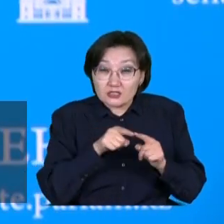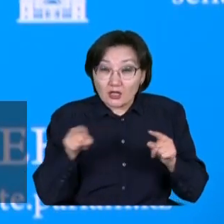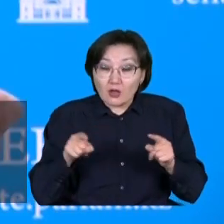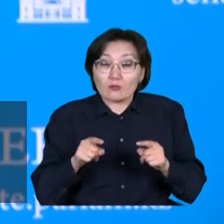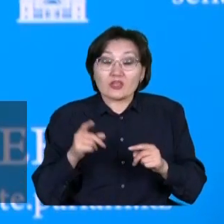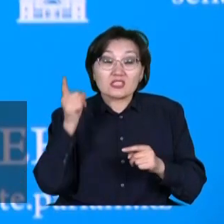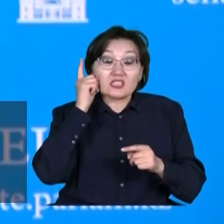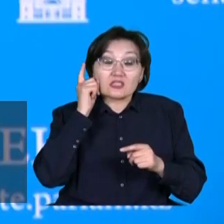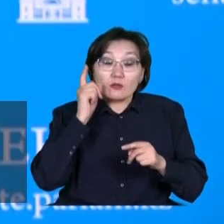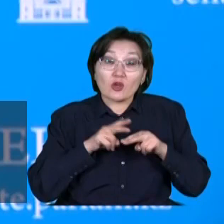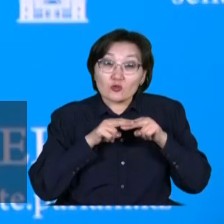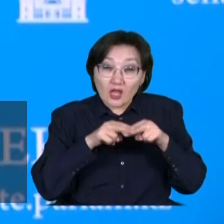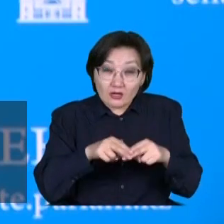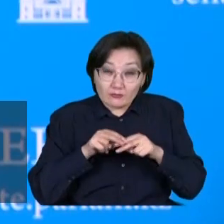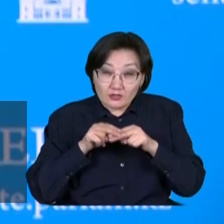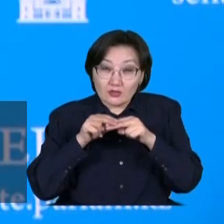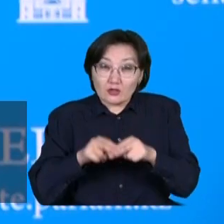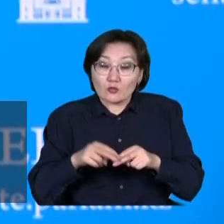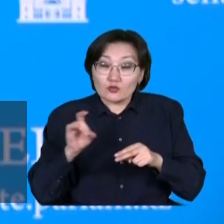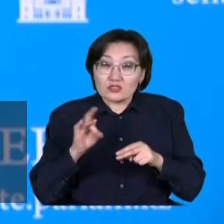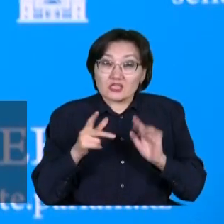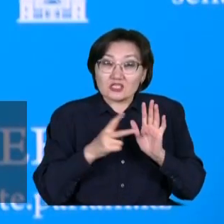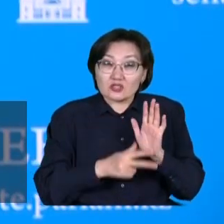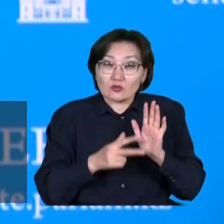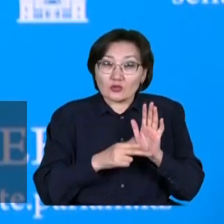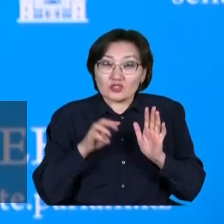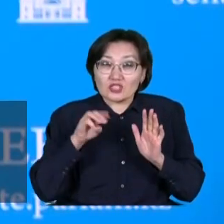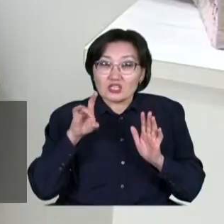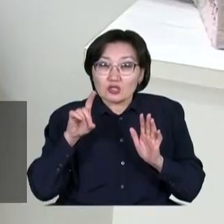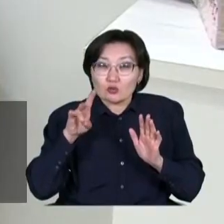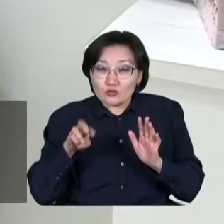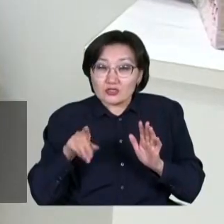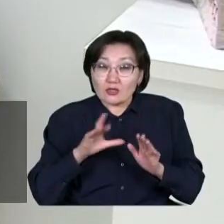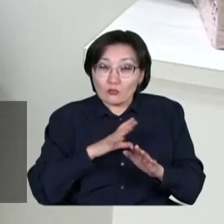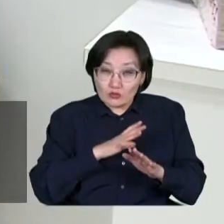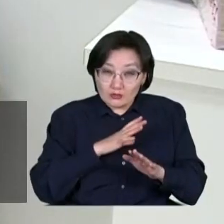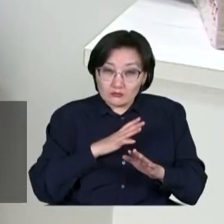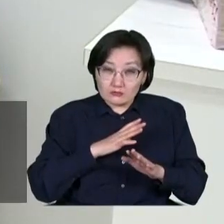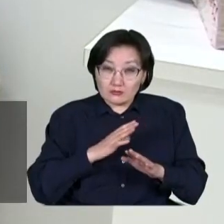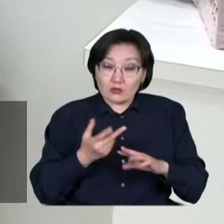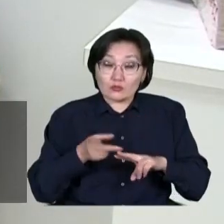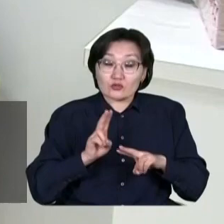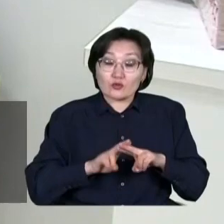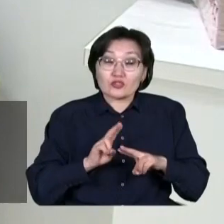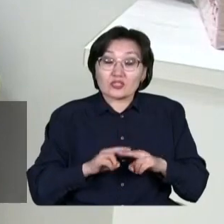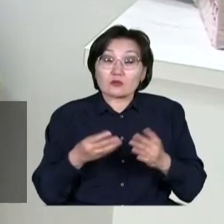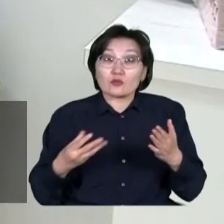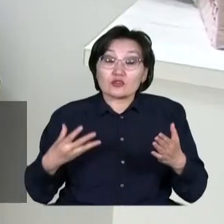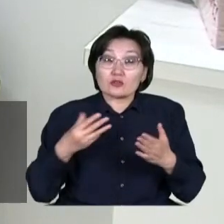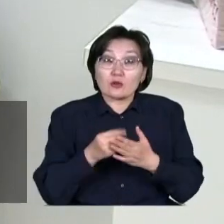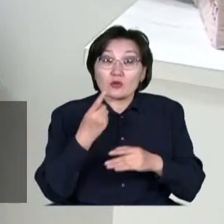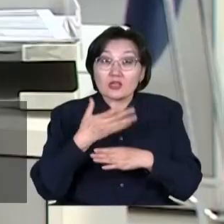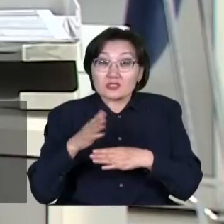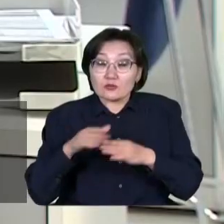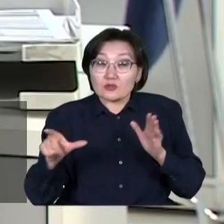мобильдік аударымдардың мөлшері 80 триллионды құрады. Бұл дегеніміз төлемдердің бір